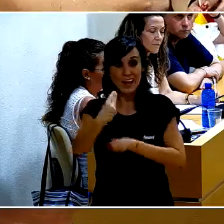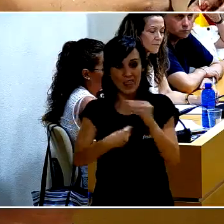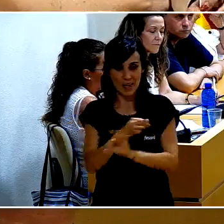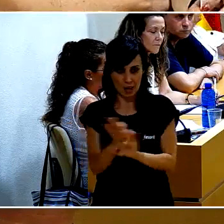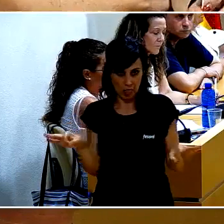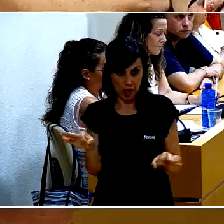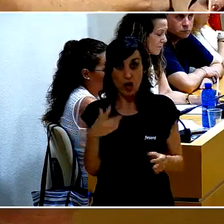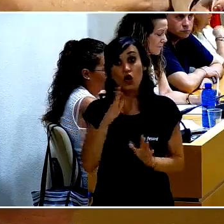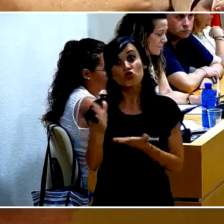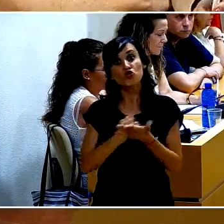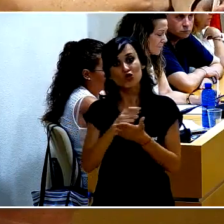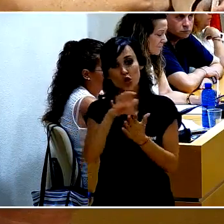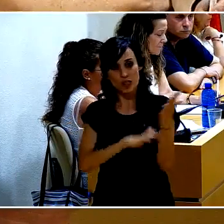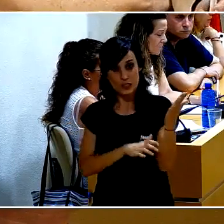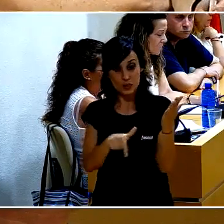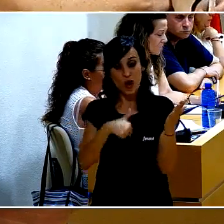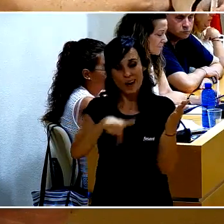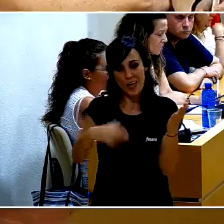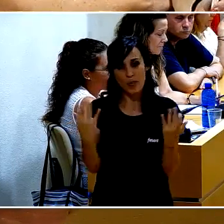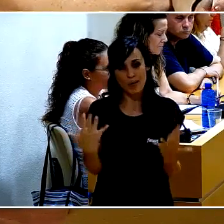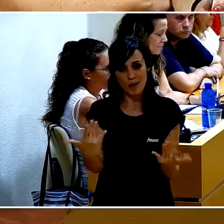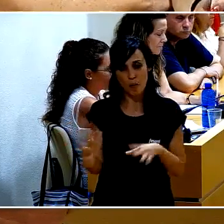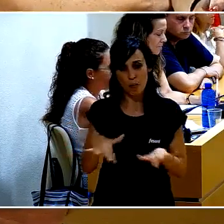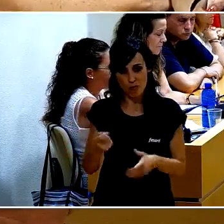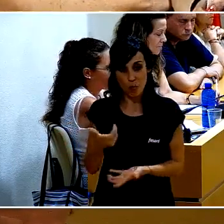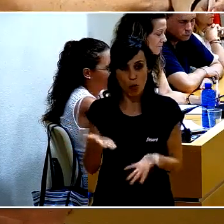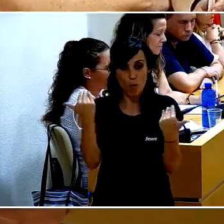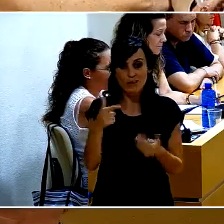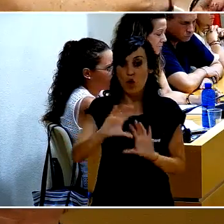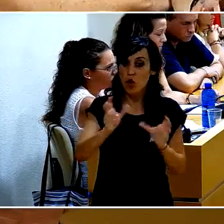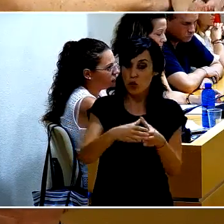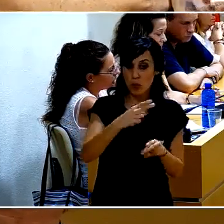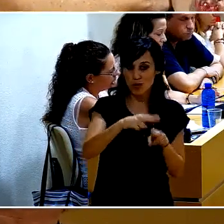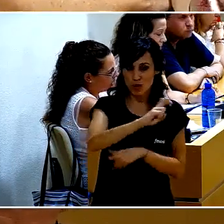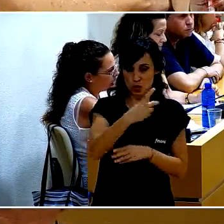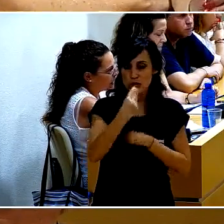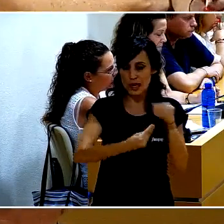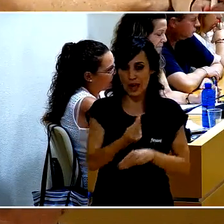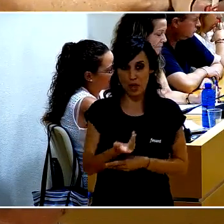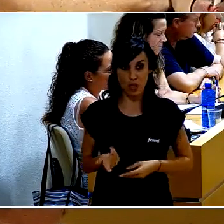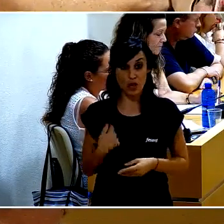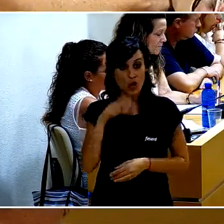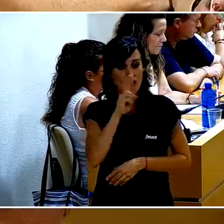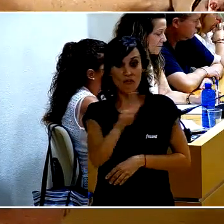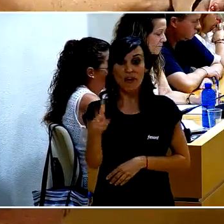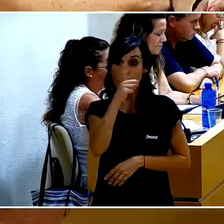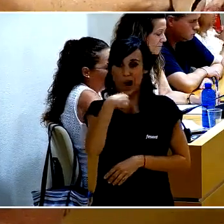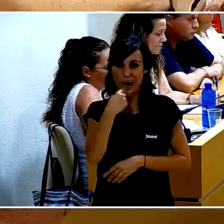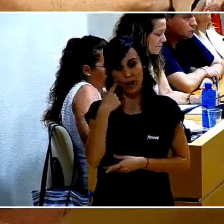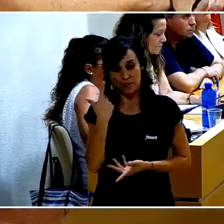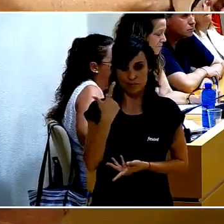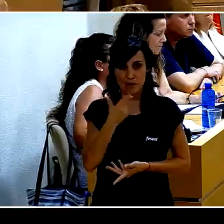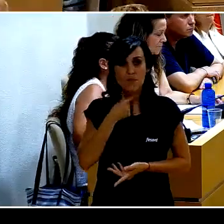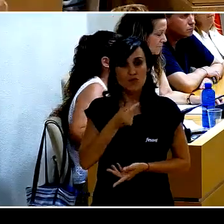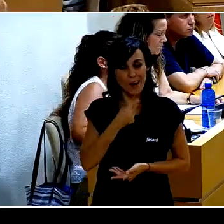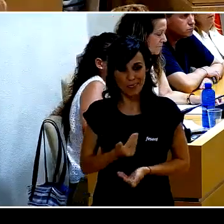res. Tot se queda escrit. I així n'hi ha que menjar-se un poc més, cosa que altres partits sí que estan fent. I veig molta carència en altres. Moltes